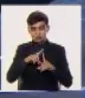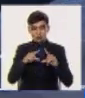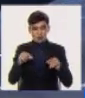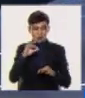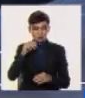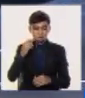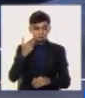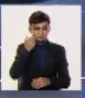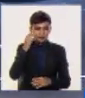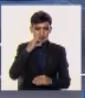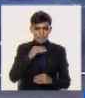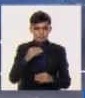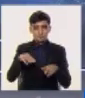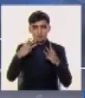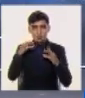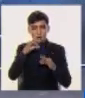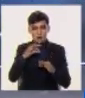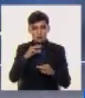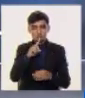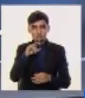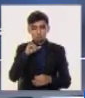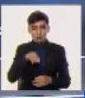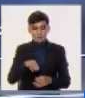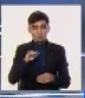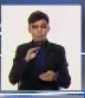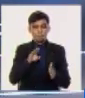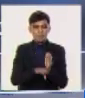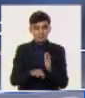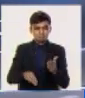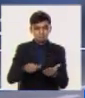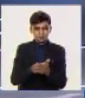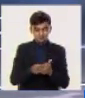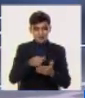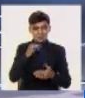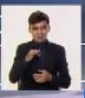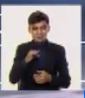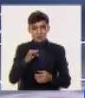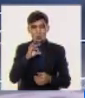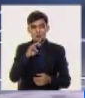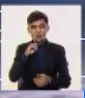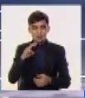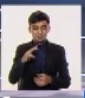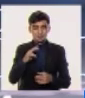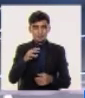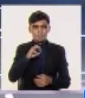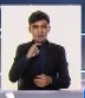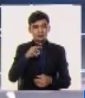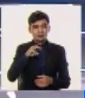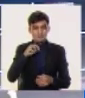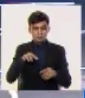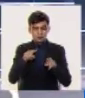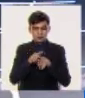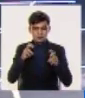смогут пользоваться программой видеоконференции Zoom без дополнительной платы на базе проектора онлайн-мектеп. По этой платформе